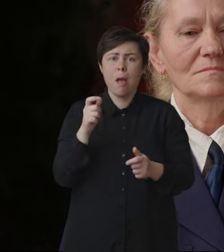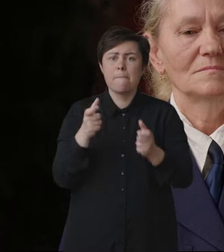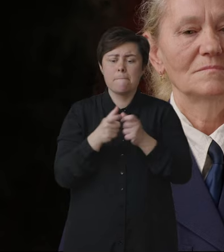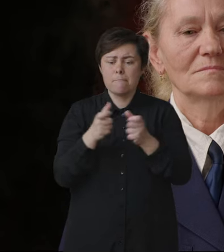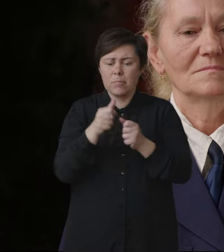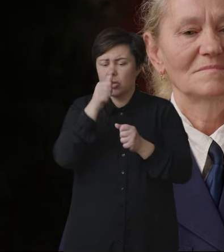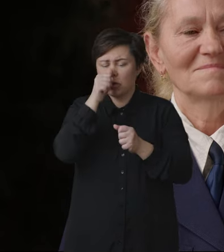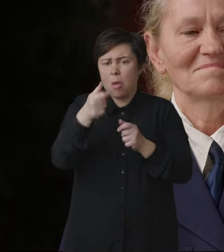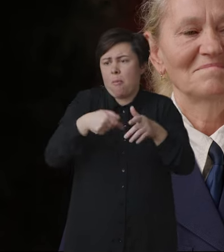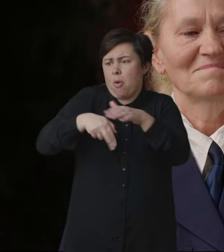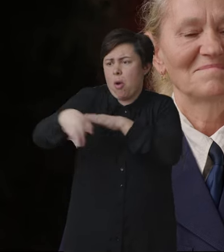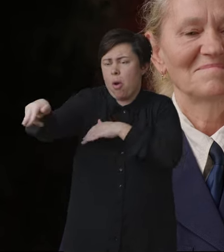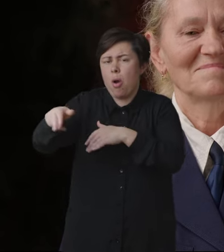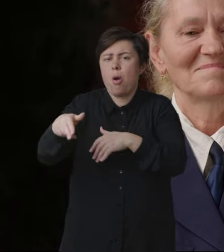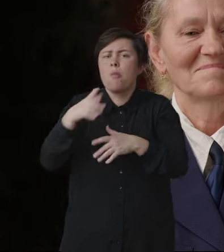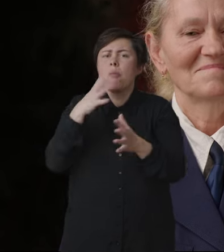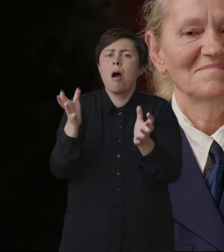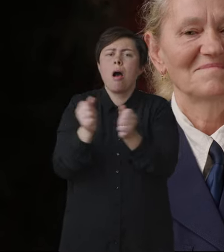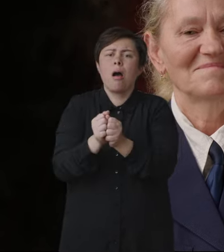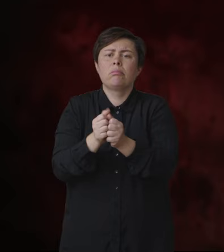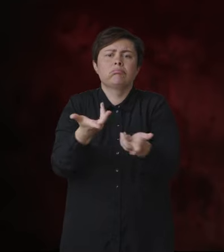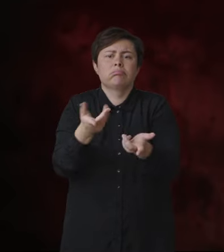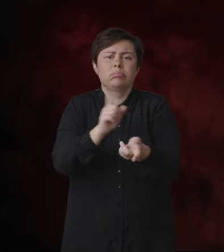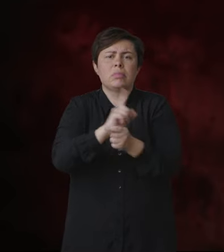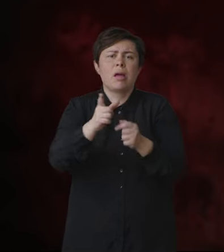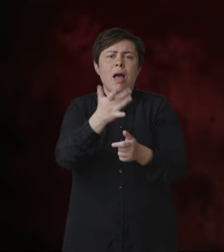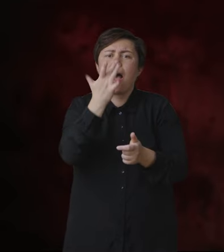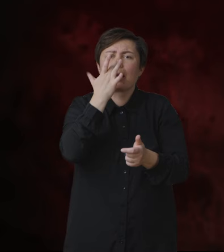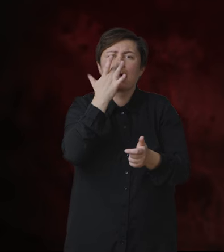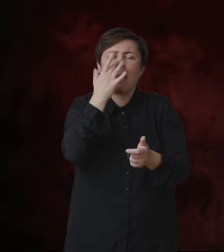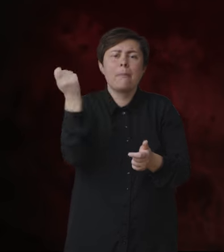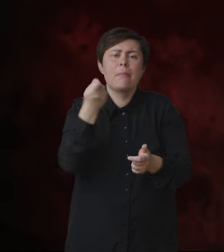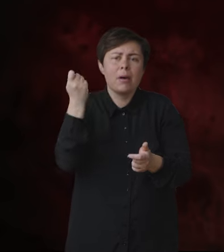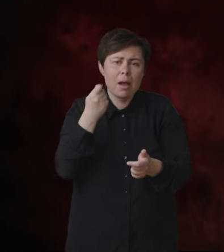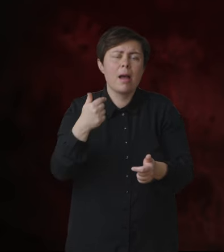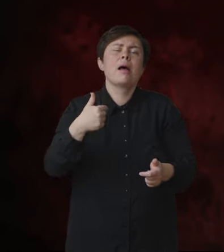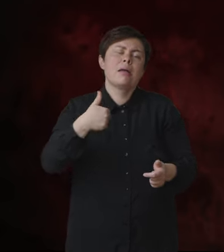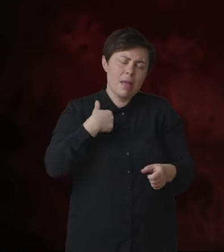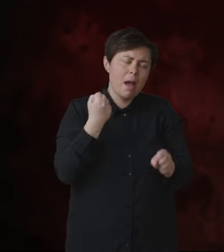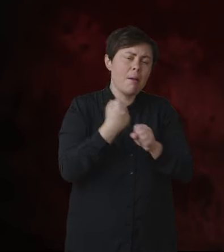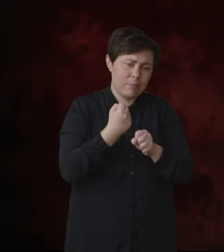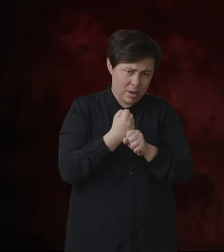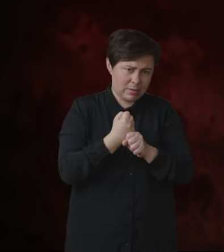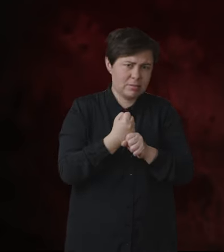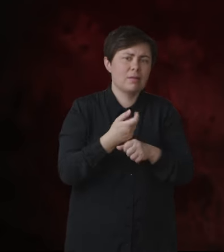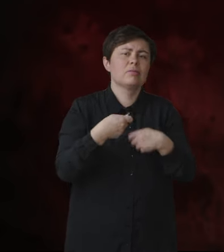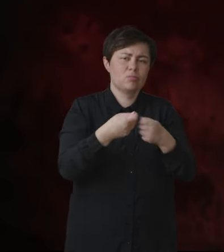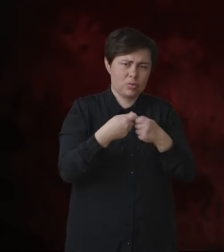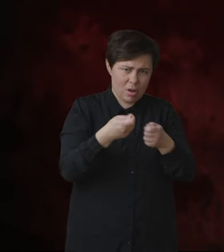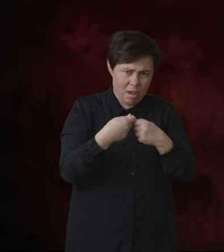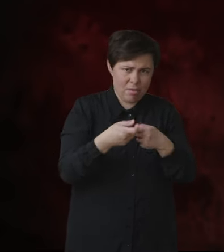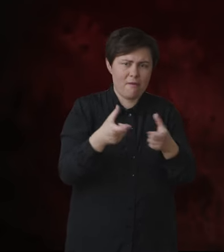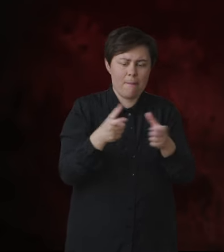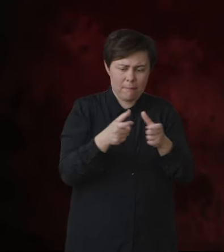mu przeszedł. Wtedy go łapali, że na gapę jechał. Pracowałam jako kasjerka, tak na